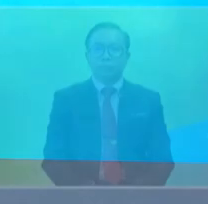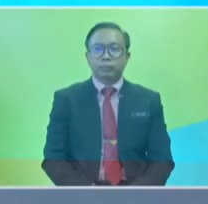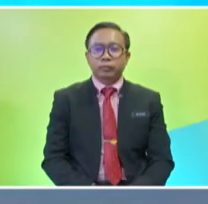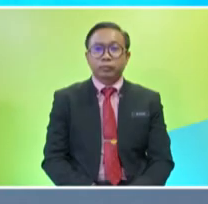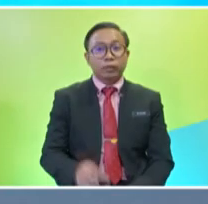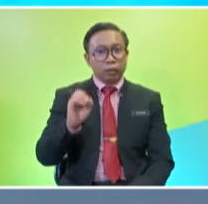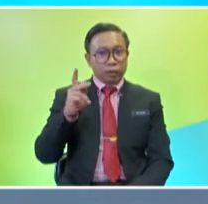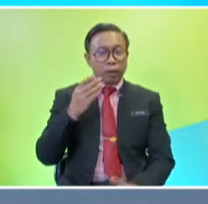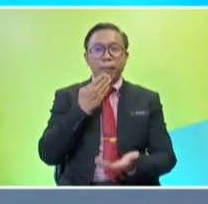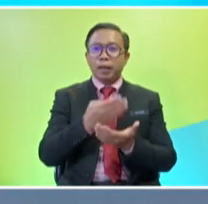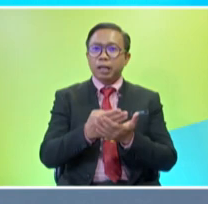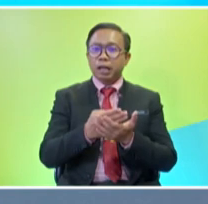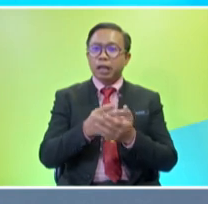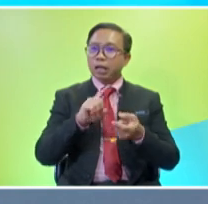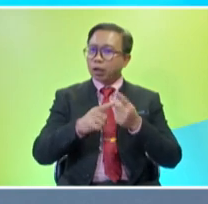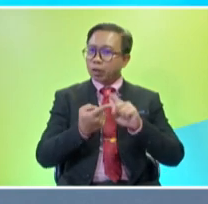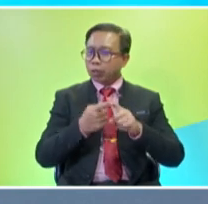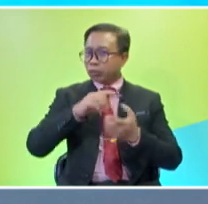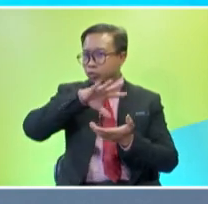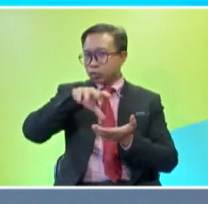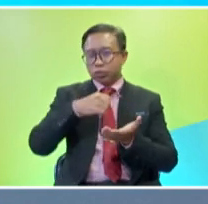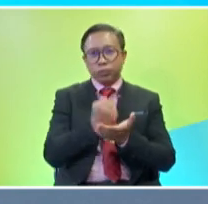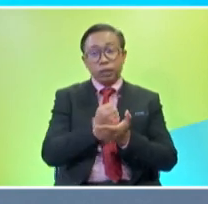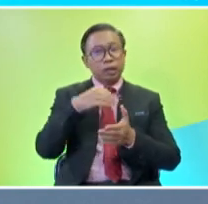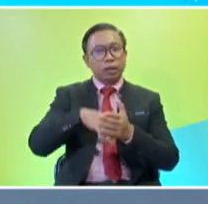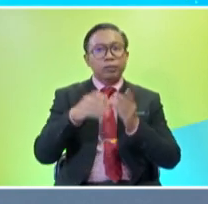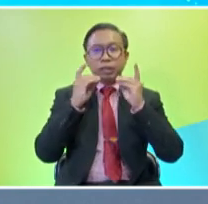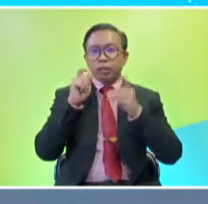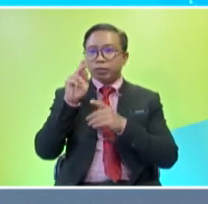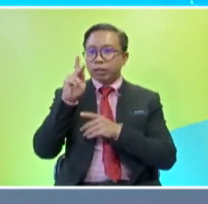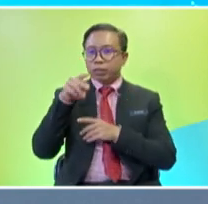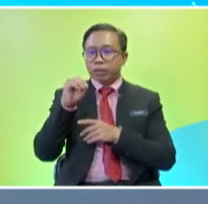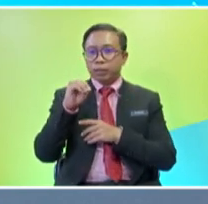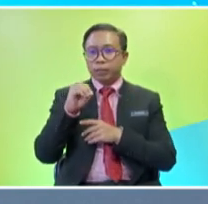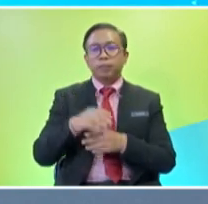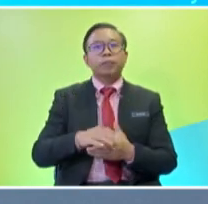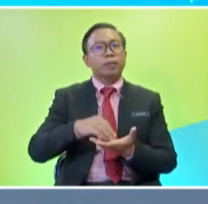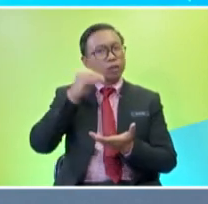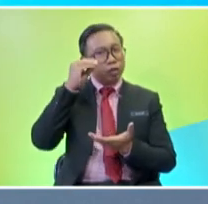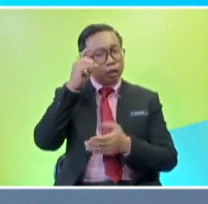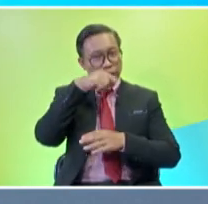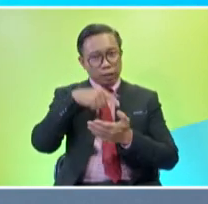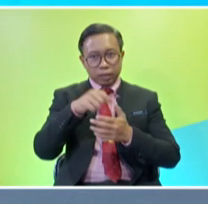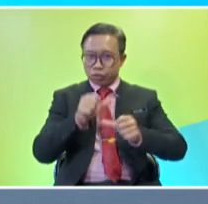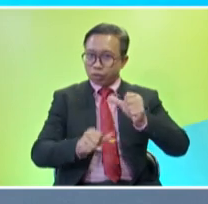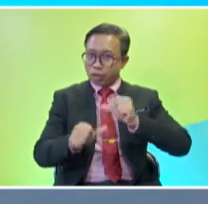oke baiklah rekan-rekan semua masih lagi dirancangkan di TV GPM hari ini mata pelajaran kita